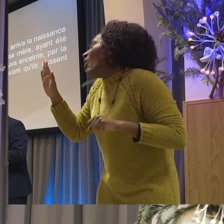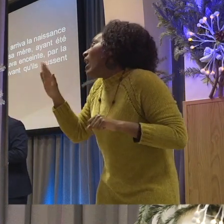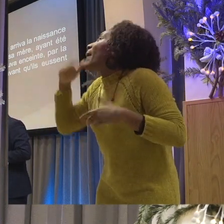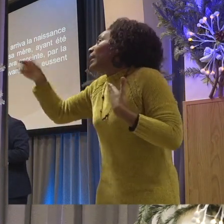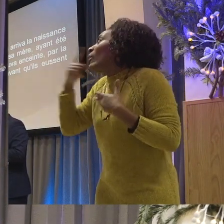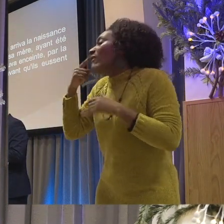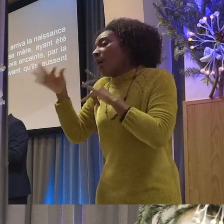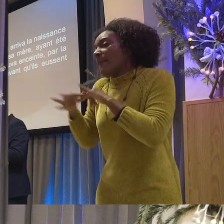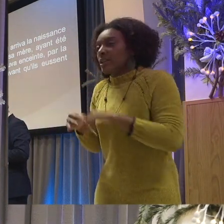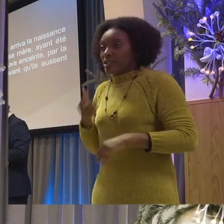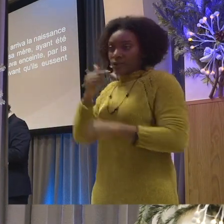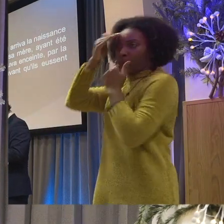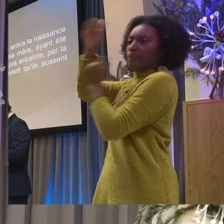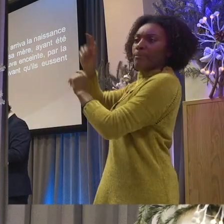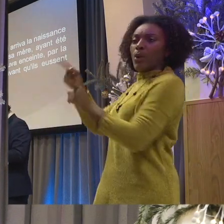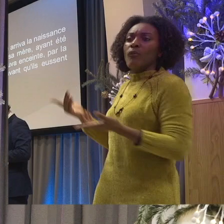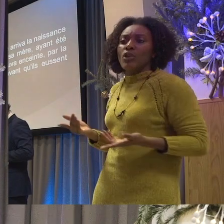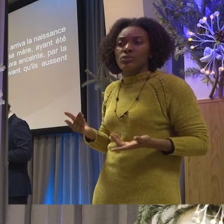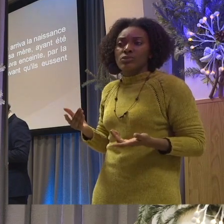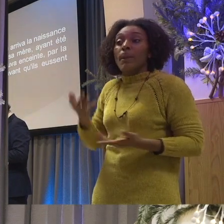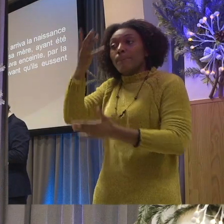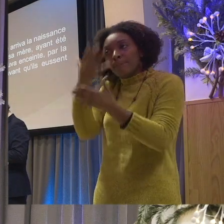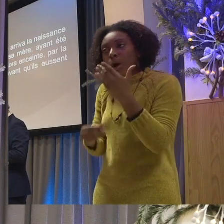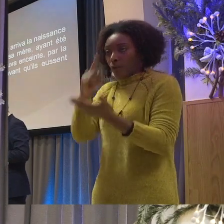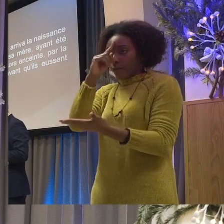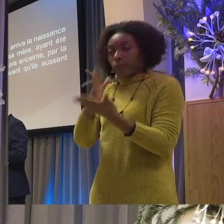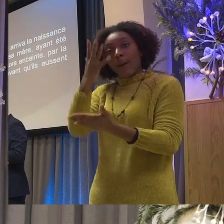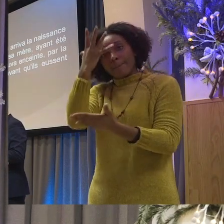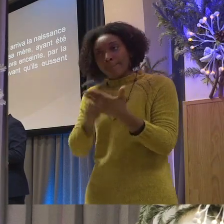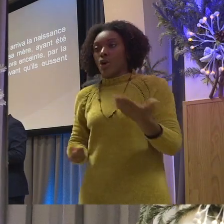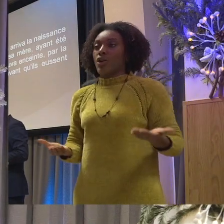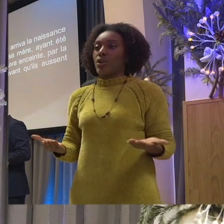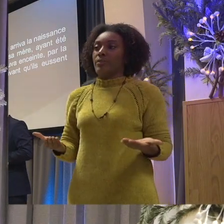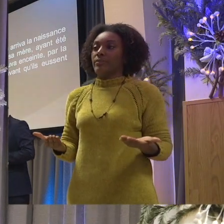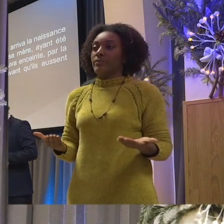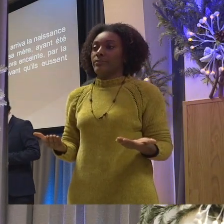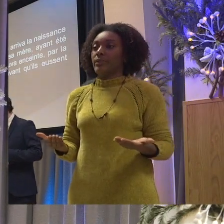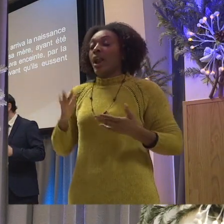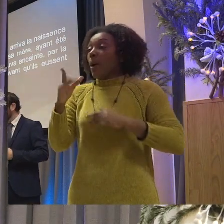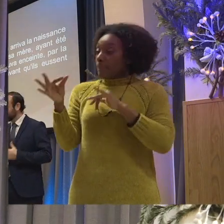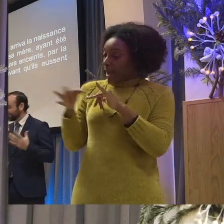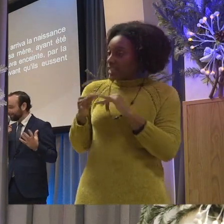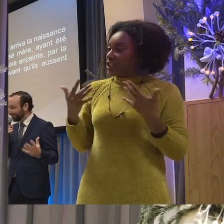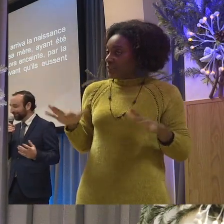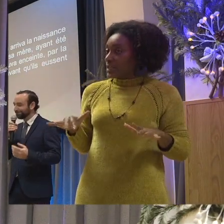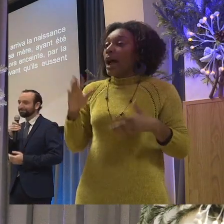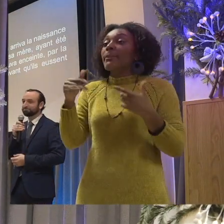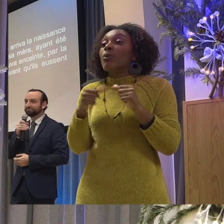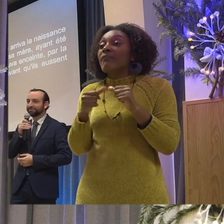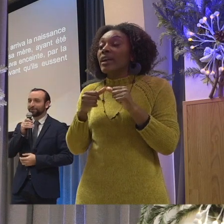voulez. Une fois marié, c'est donc le déménagement. L'homme emménage chez sa